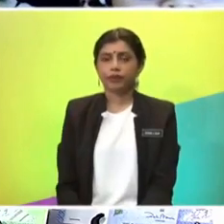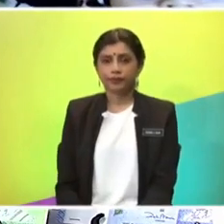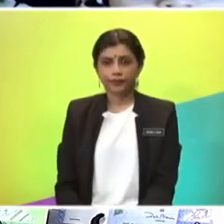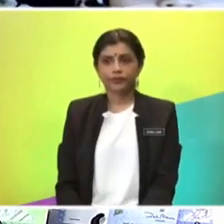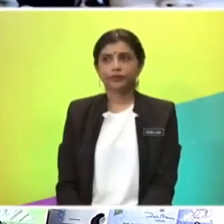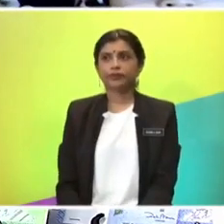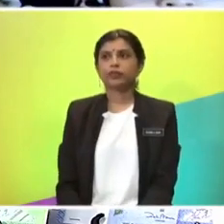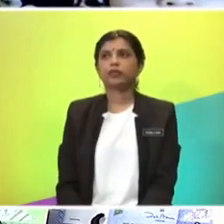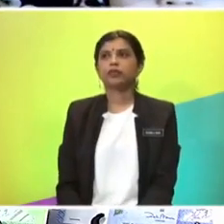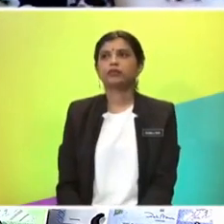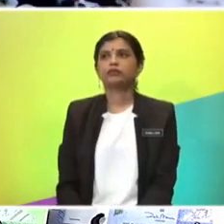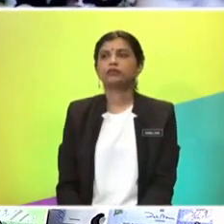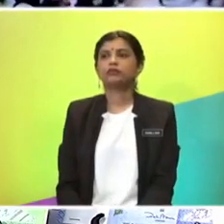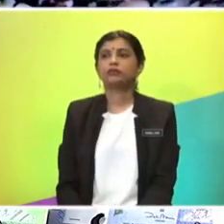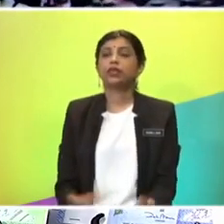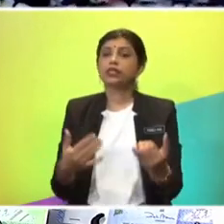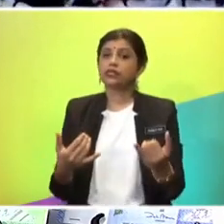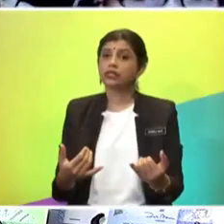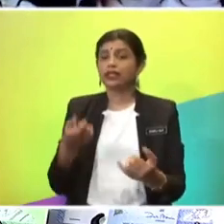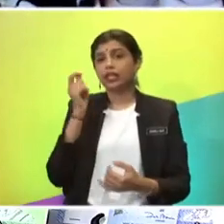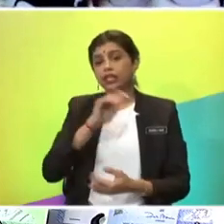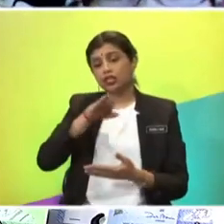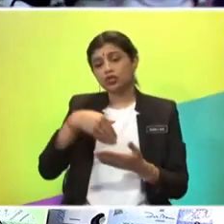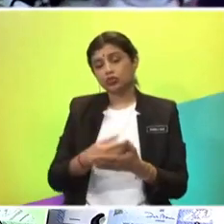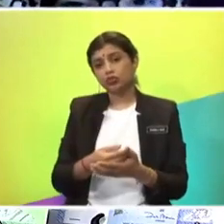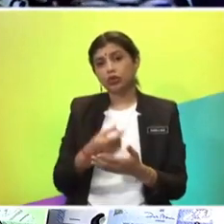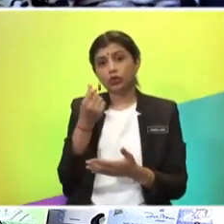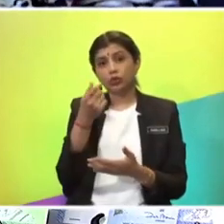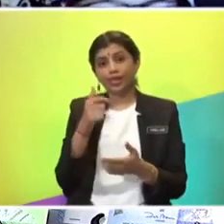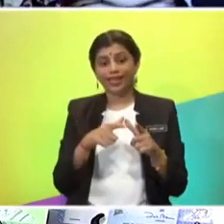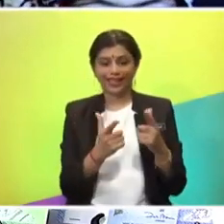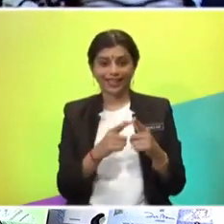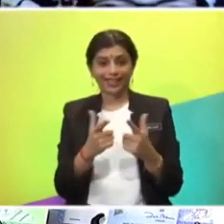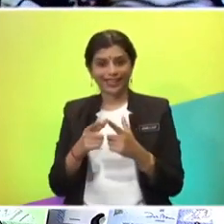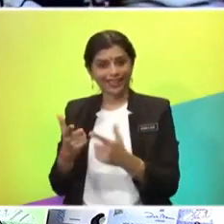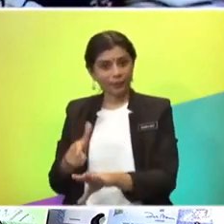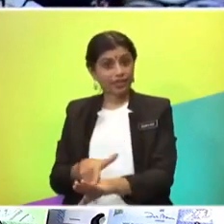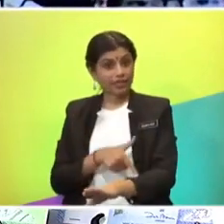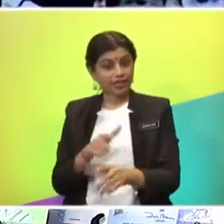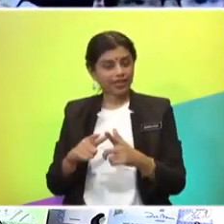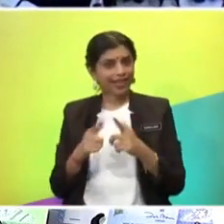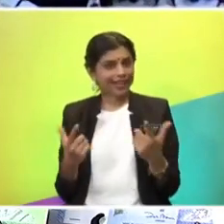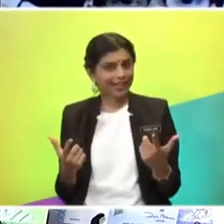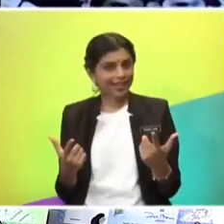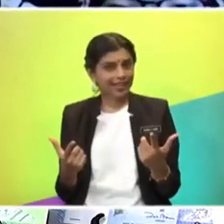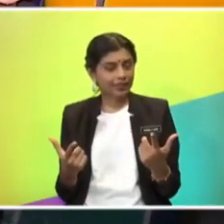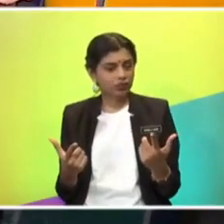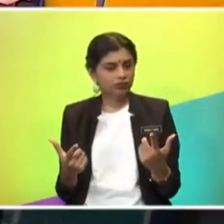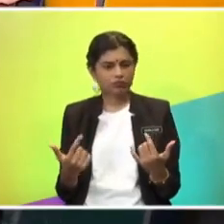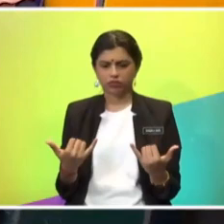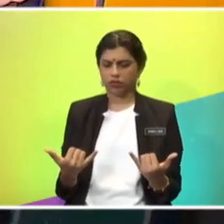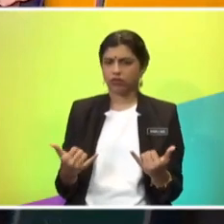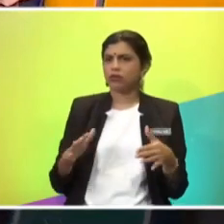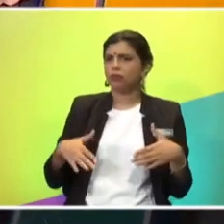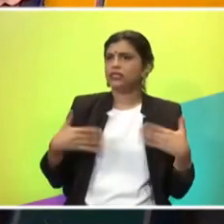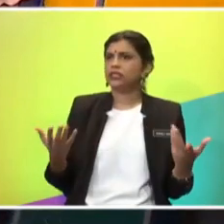tersebut. Ya, betul. Bagaimana pula macam tadi cikgu sebut bila sebut sama panjang, macam mana nak membezakan? Okey, macam mana saya nak membezakan? Ataupun keliru juga ni